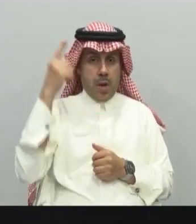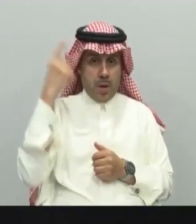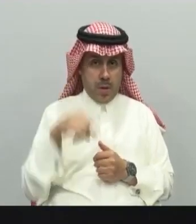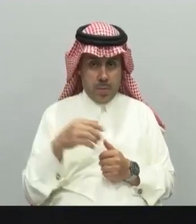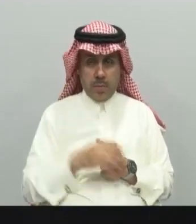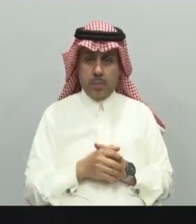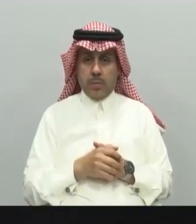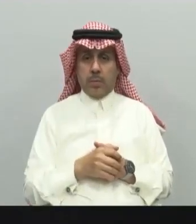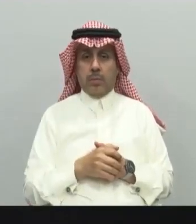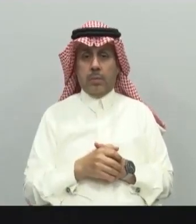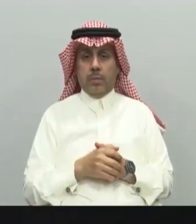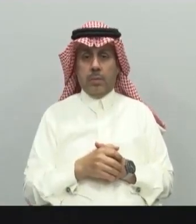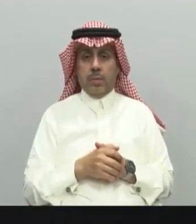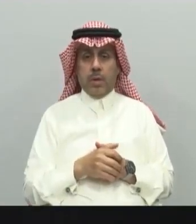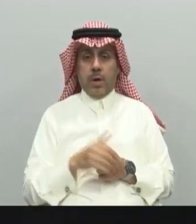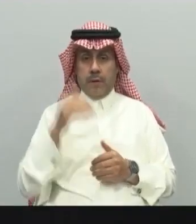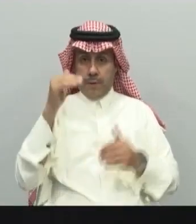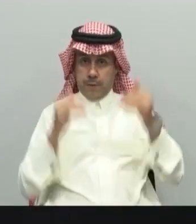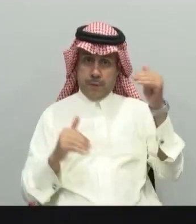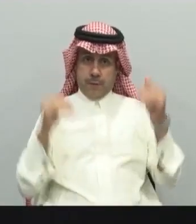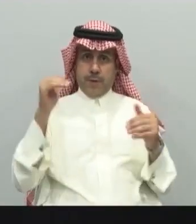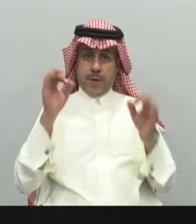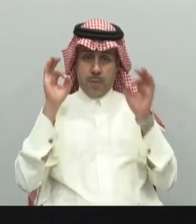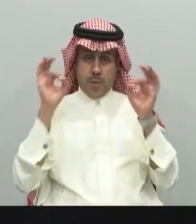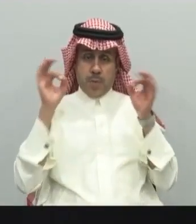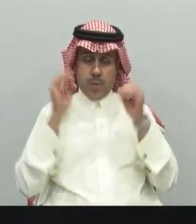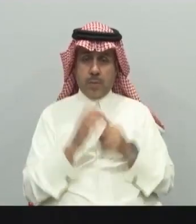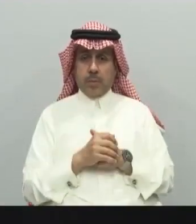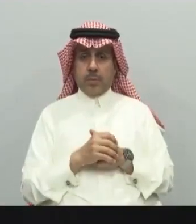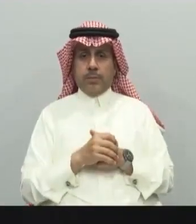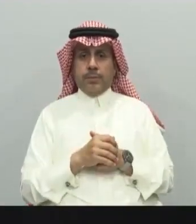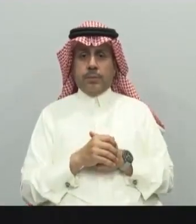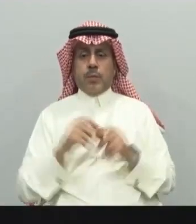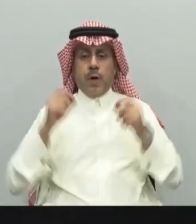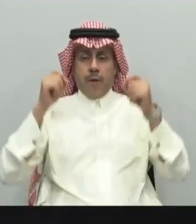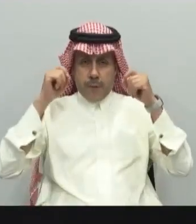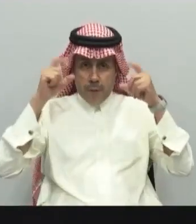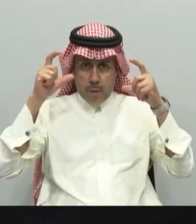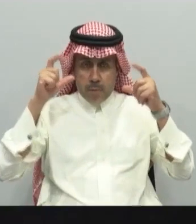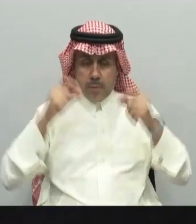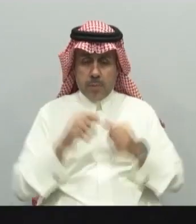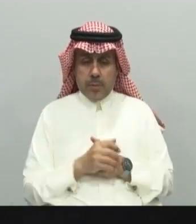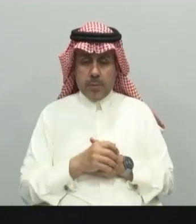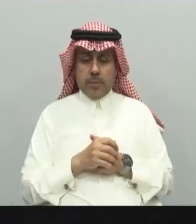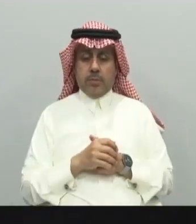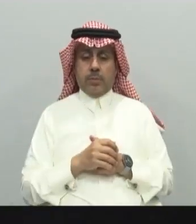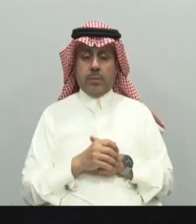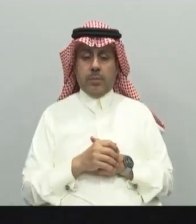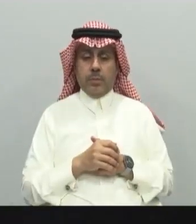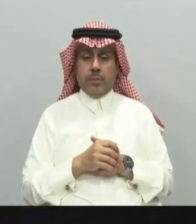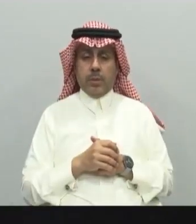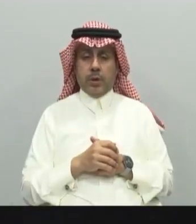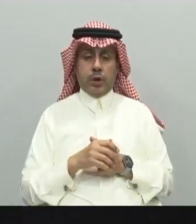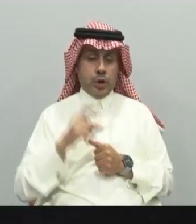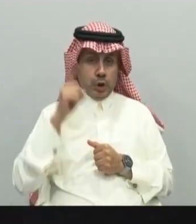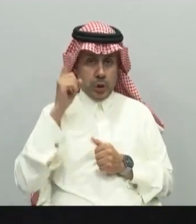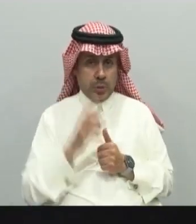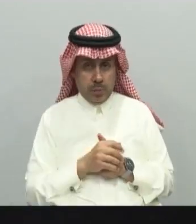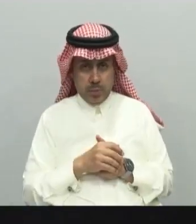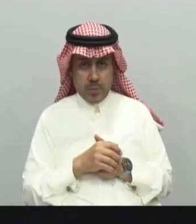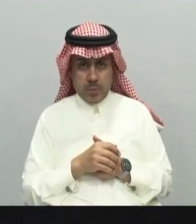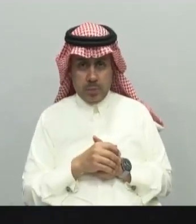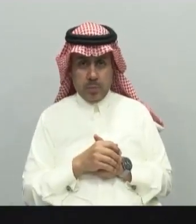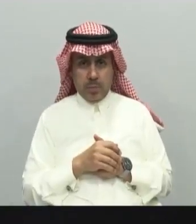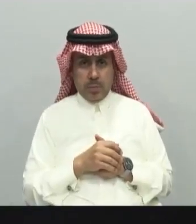العلماء هذا فرق ايضا جوهري لابد ان نفهمه ايها الطلاب والطالبات حتى باذن الله تعالى يتسنى